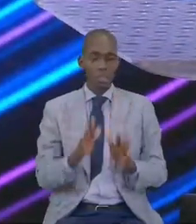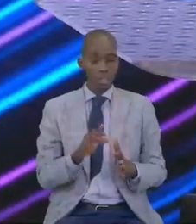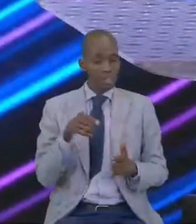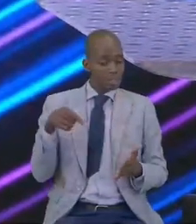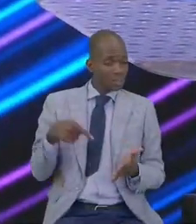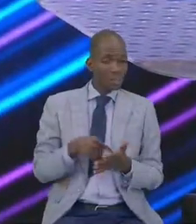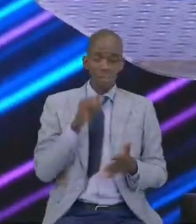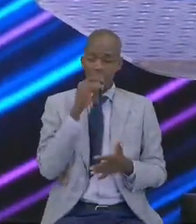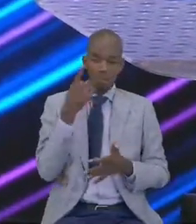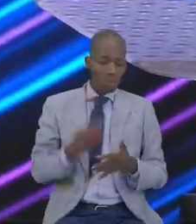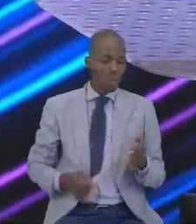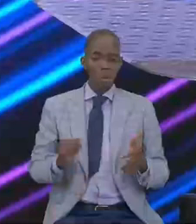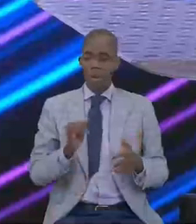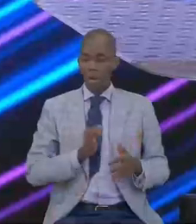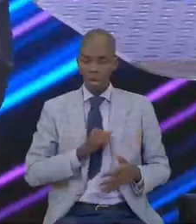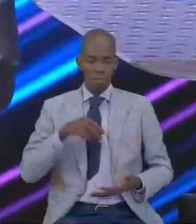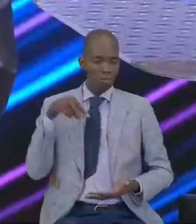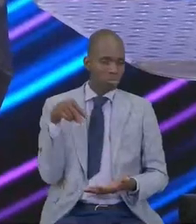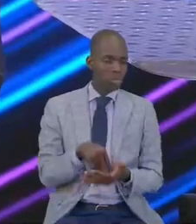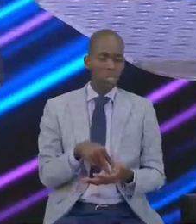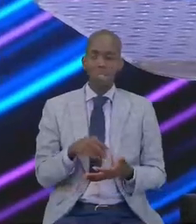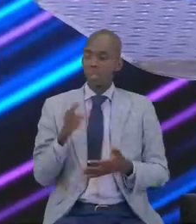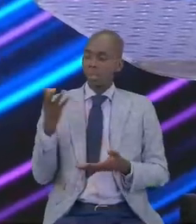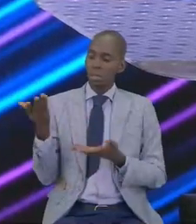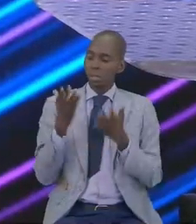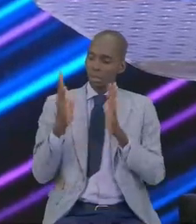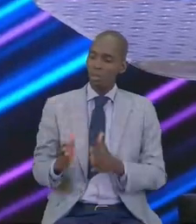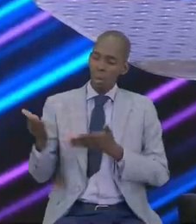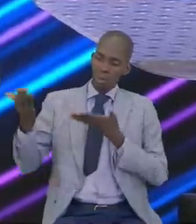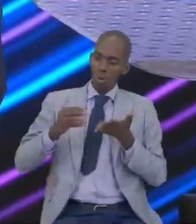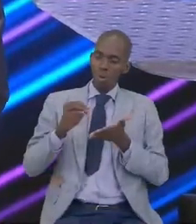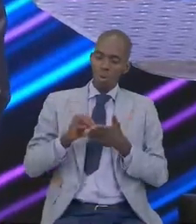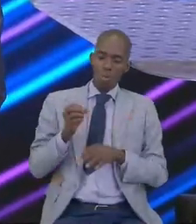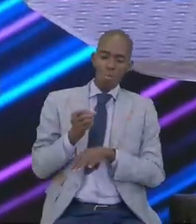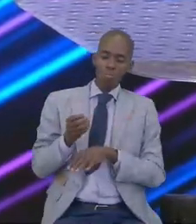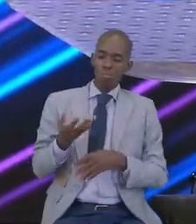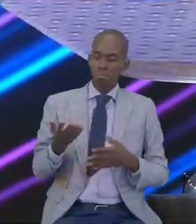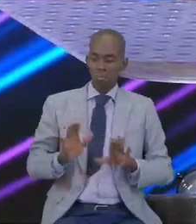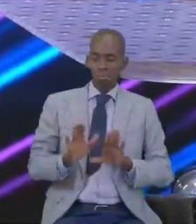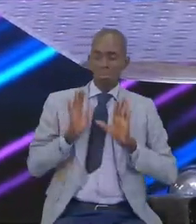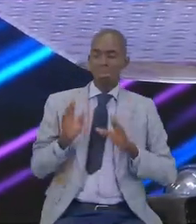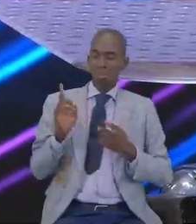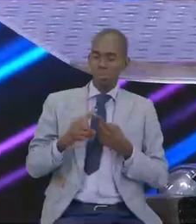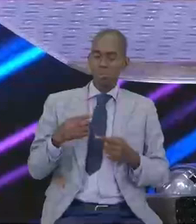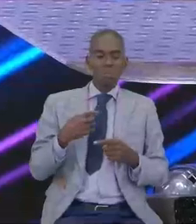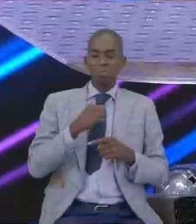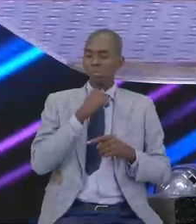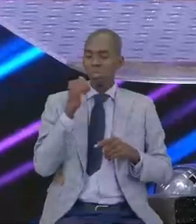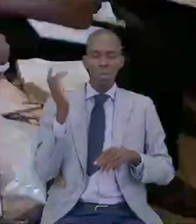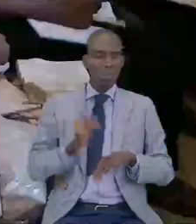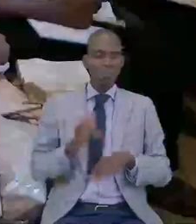l'homme a manifesté sa crainte, la crainte des autres ne l'a pas affecté. La crainte des autres ne va pas